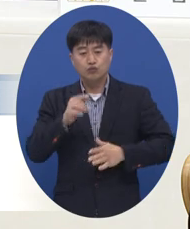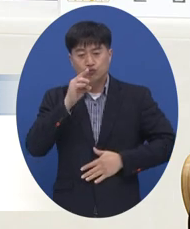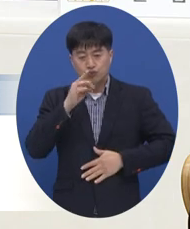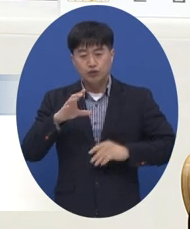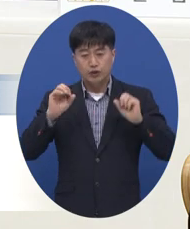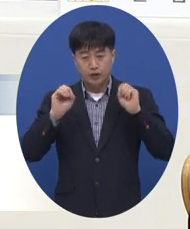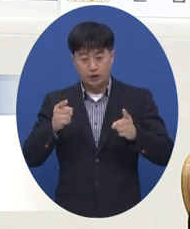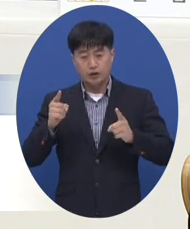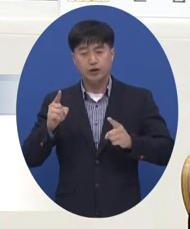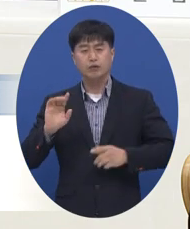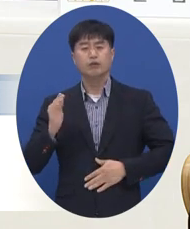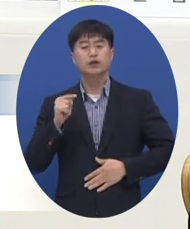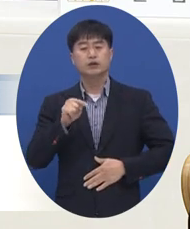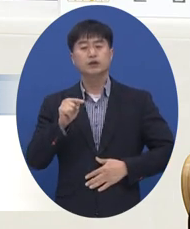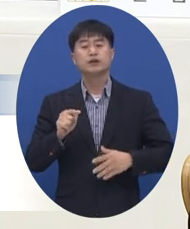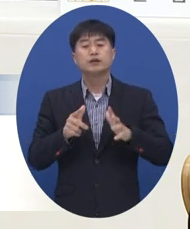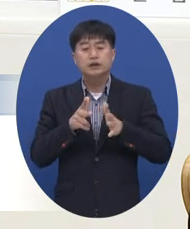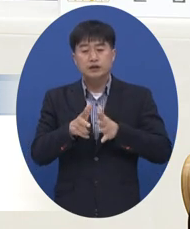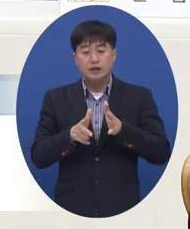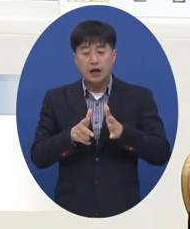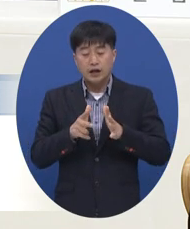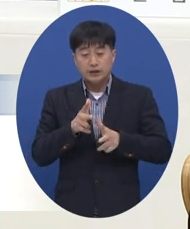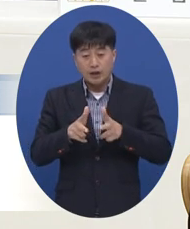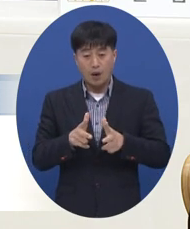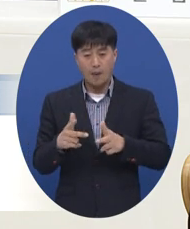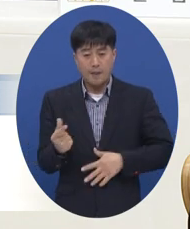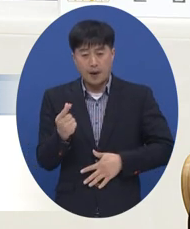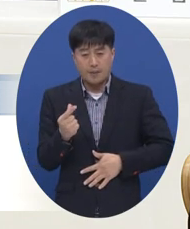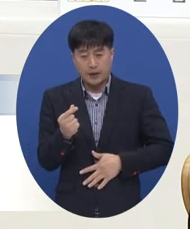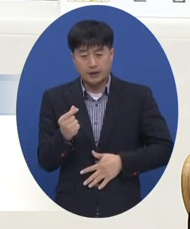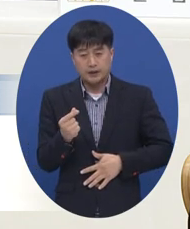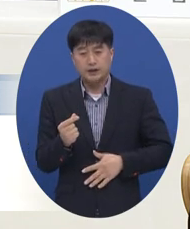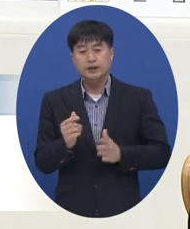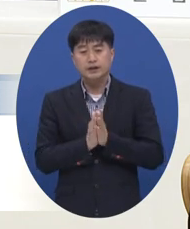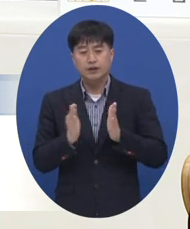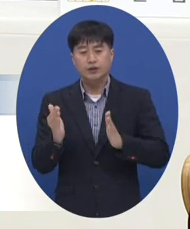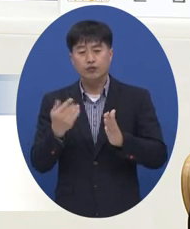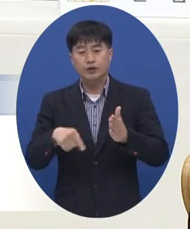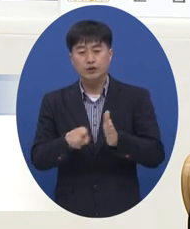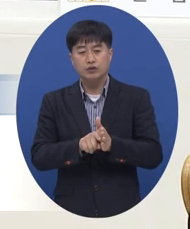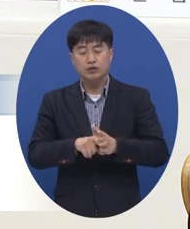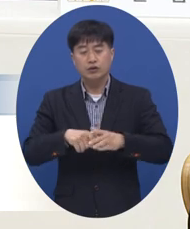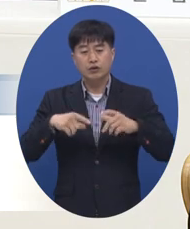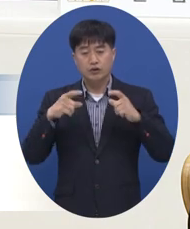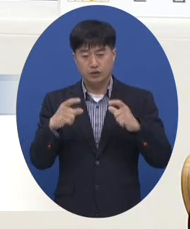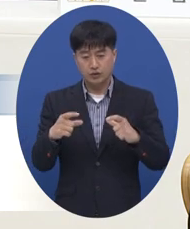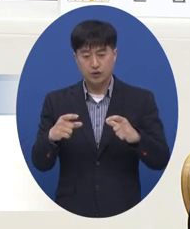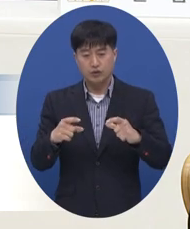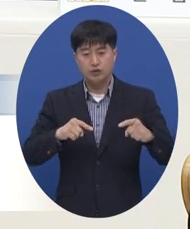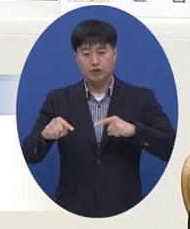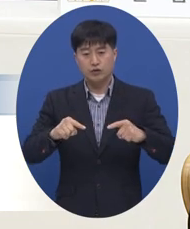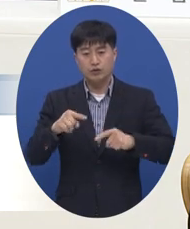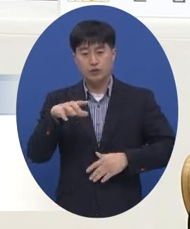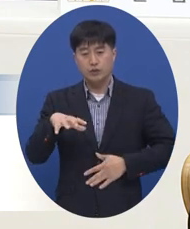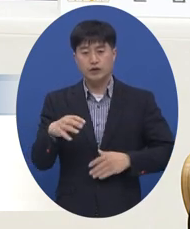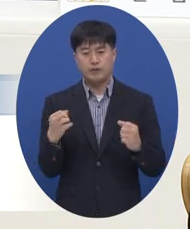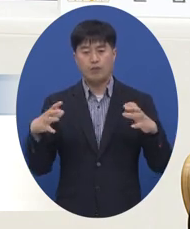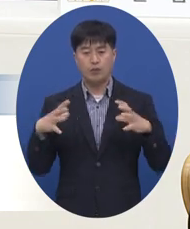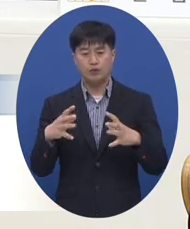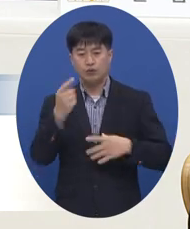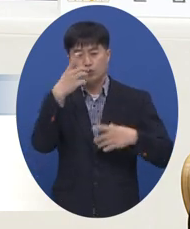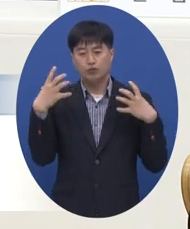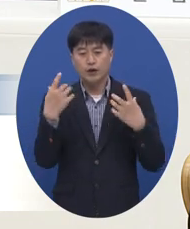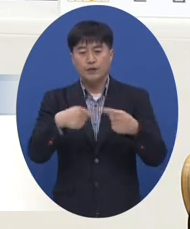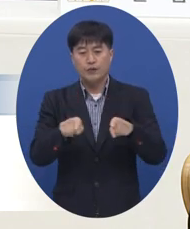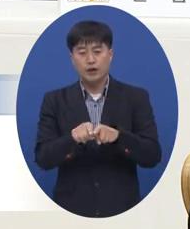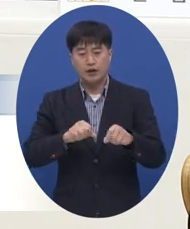중요한 계기가 될 이 사업을 신속하게 차질 없이 진행될 수 있도록 우리 광역 기초지자체에서 힘을 합쳐서 정부와